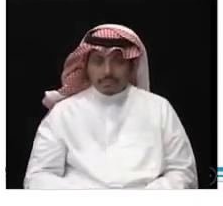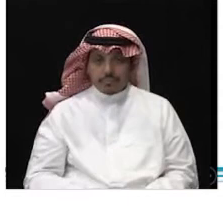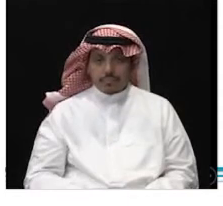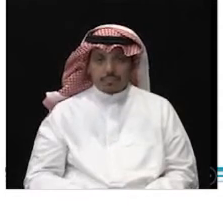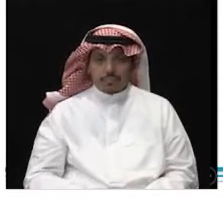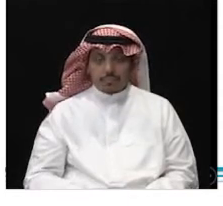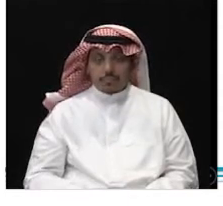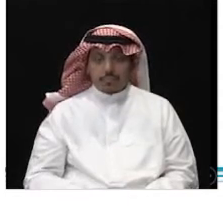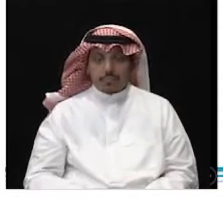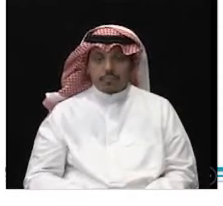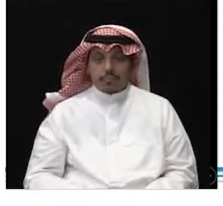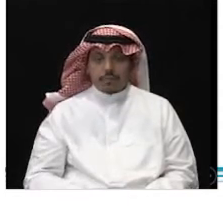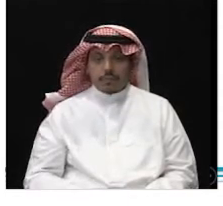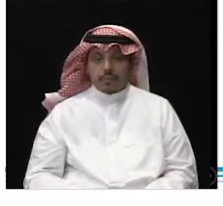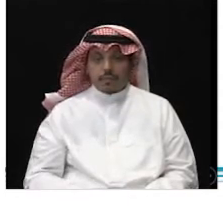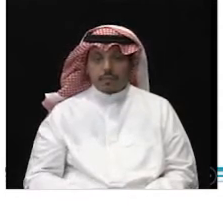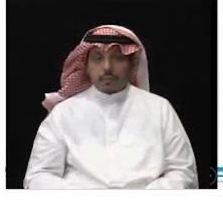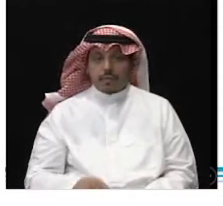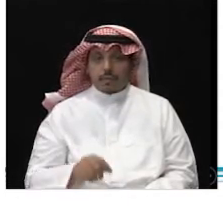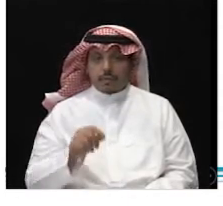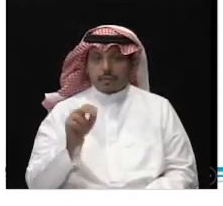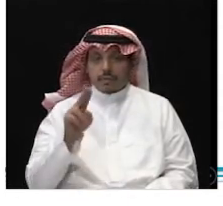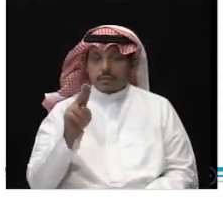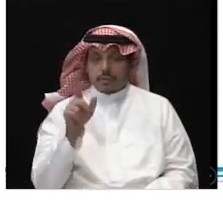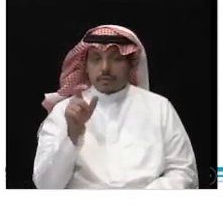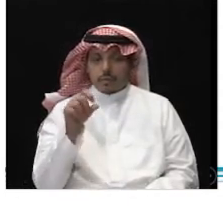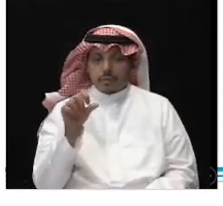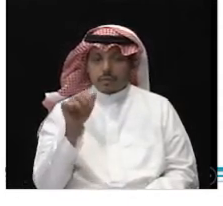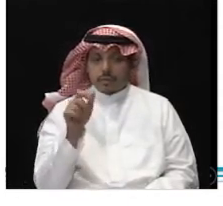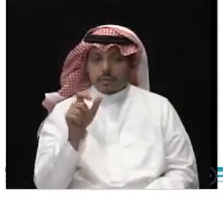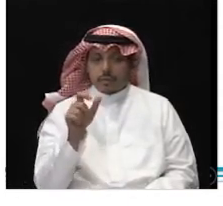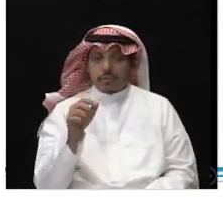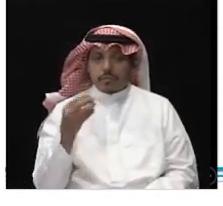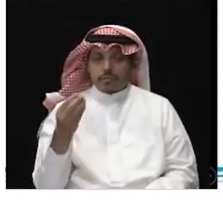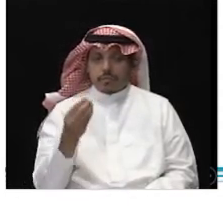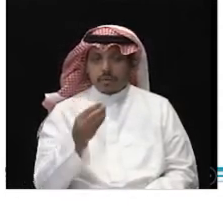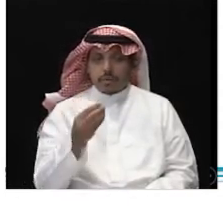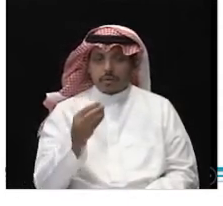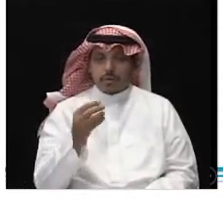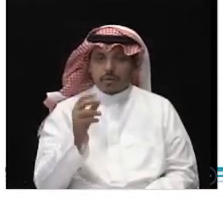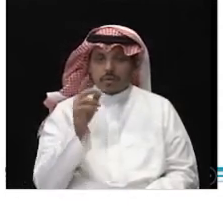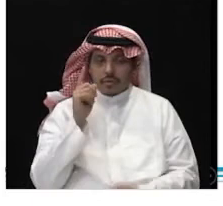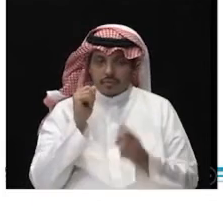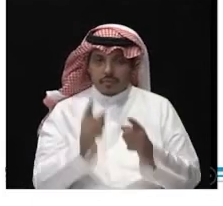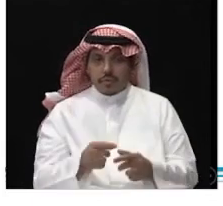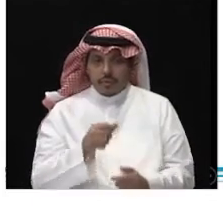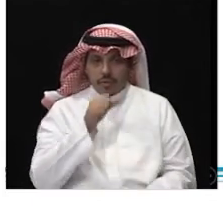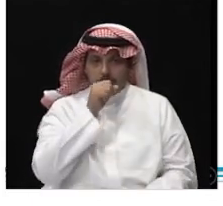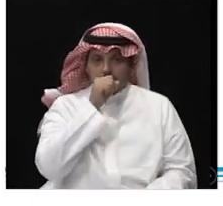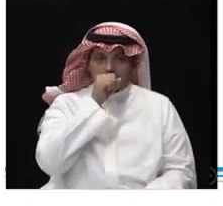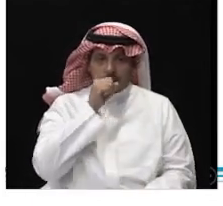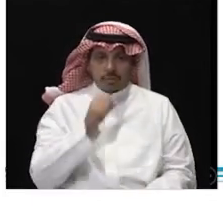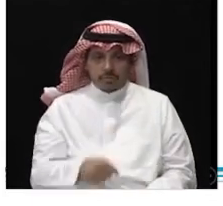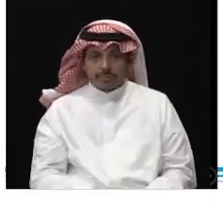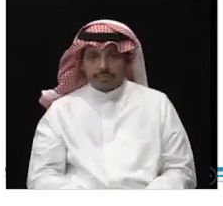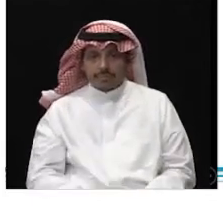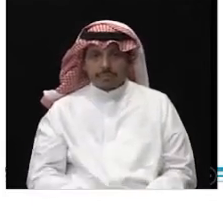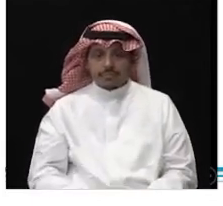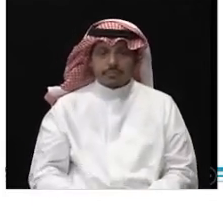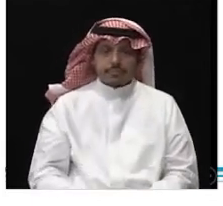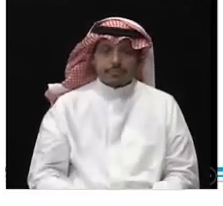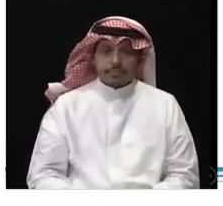الاسم. التنوين لا عفوا لا يأتي التنوين مع الفعل، إنما التنوين يأتي مع الاسم